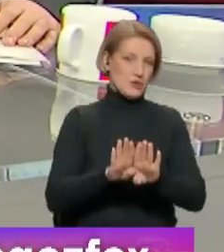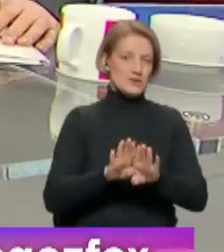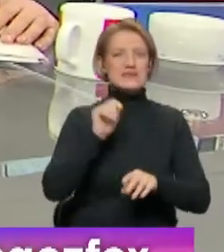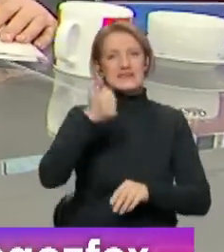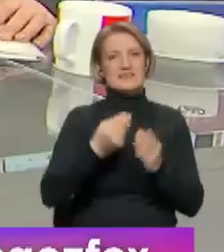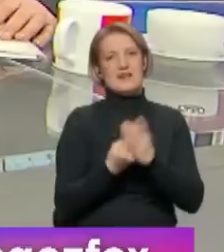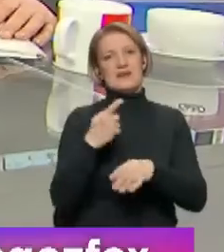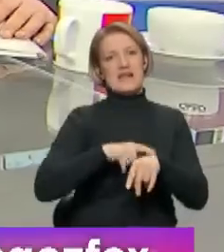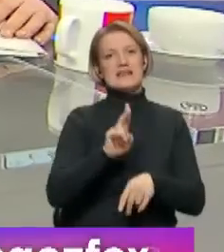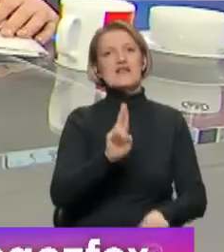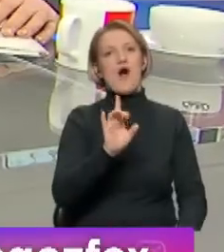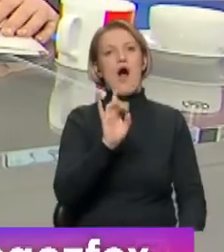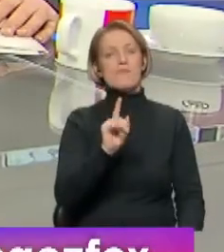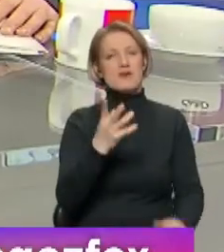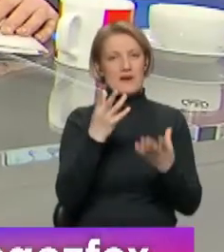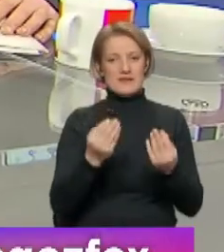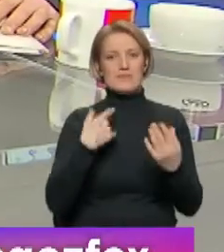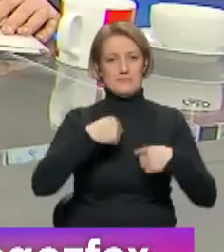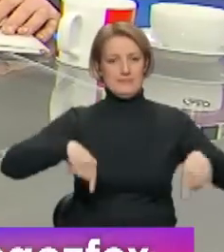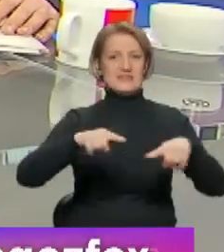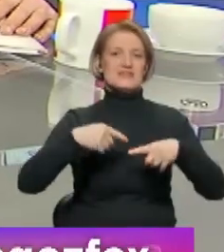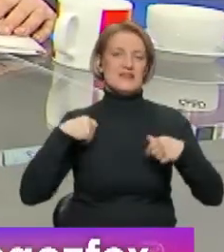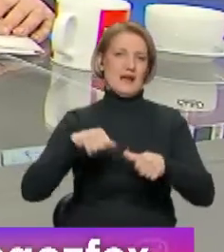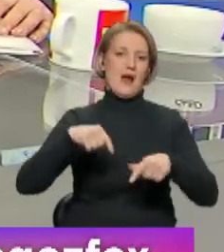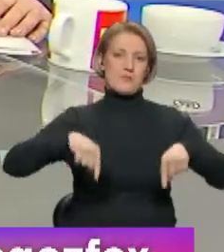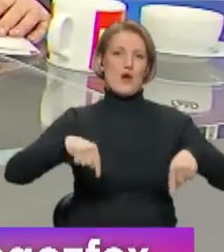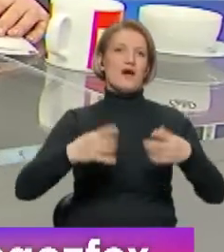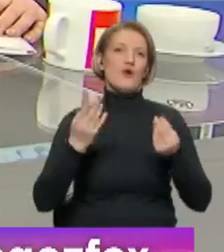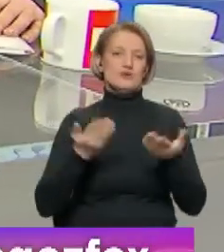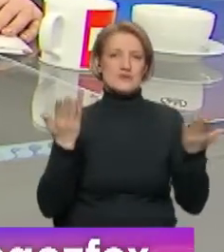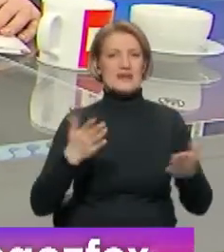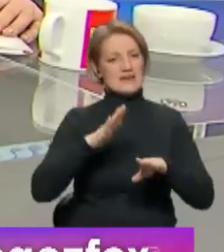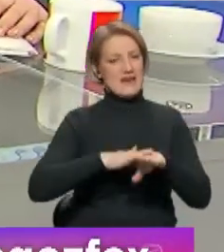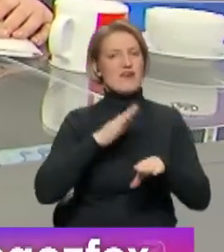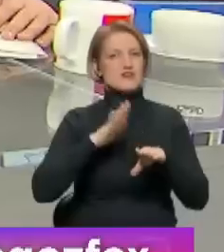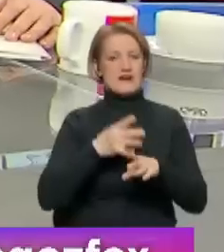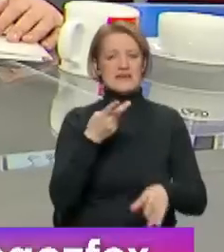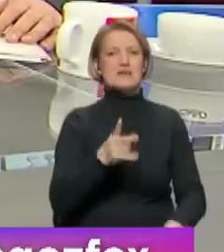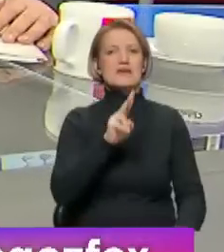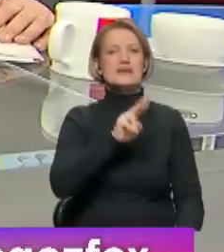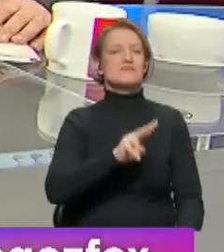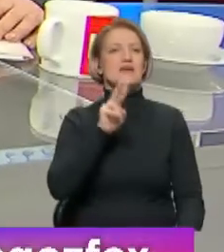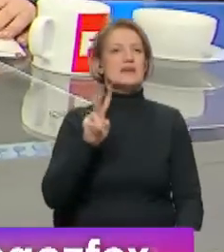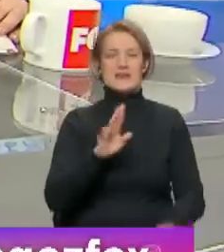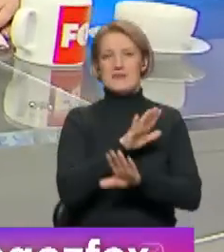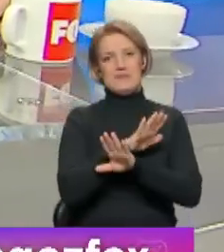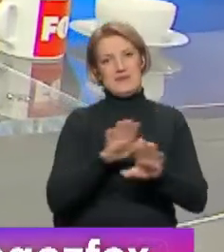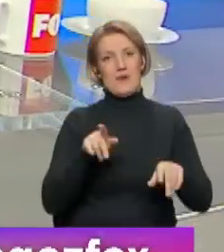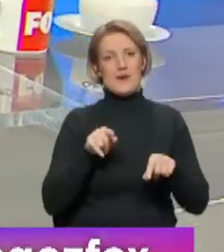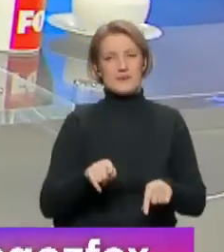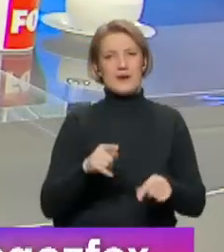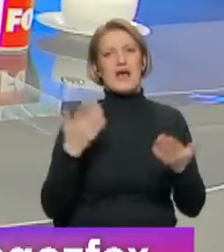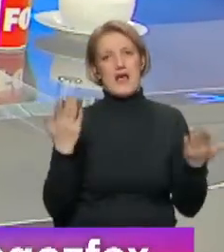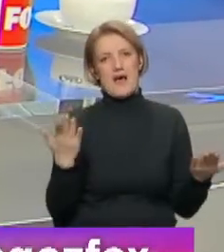Yarın saatler 7-15'i gösterdiğinde biz yine burada olacağız yavaş yavaş 2022'yi uğurluyoruz